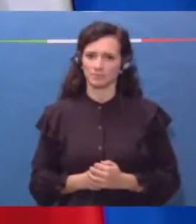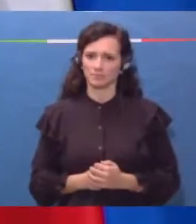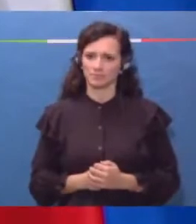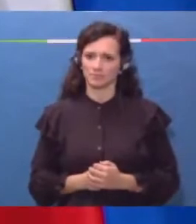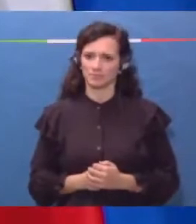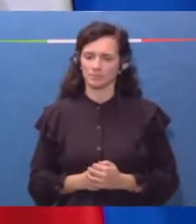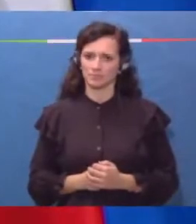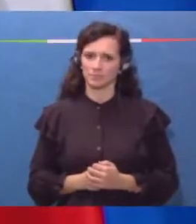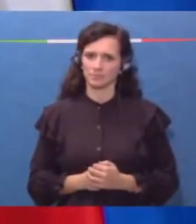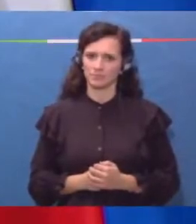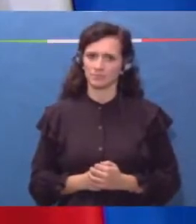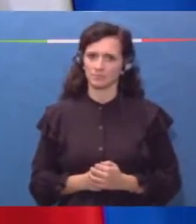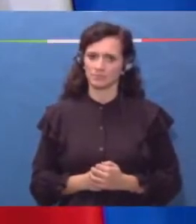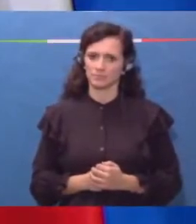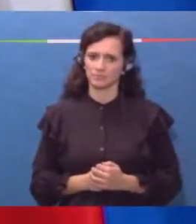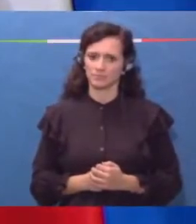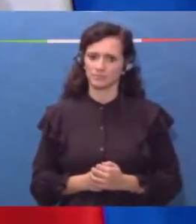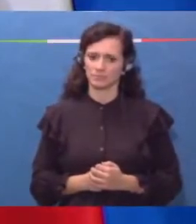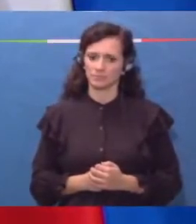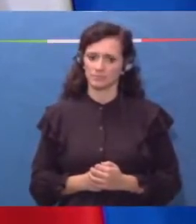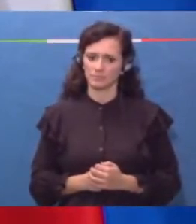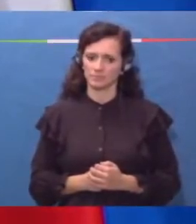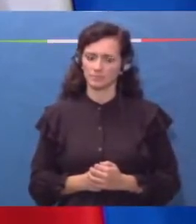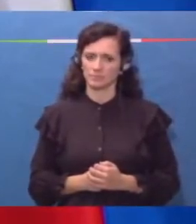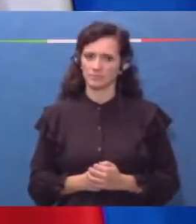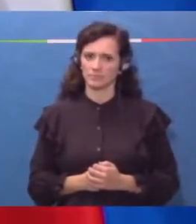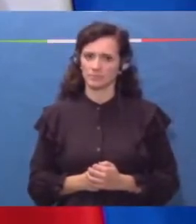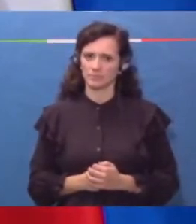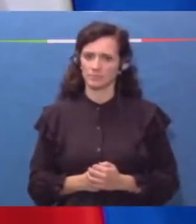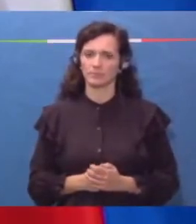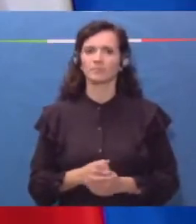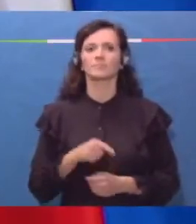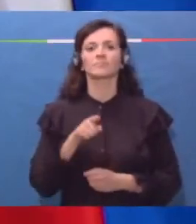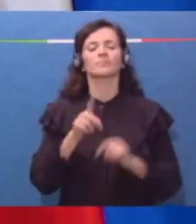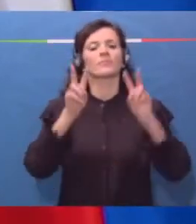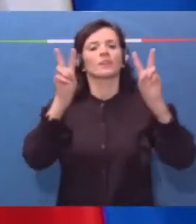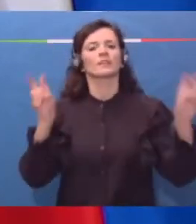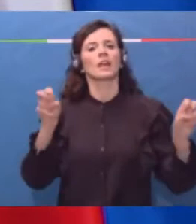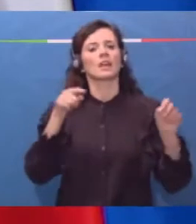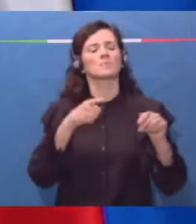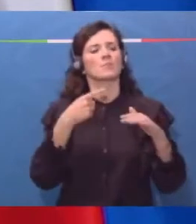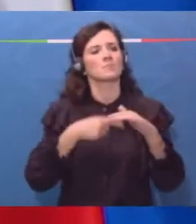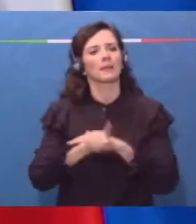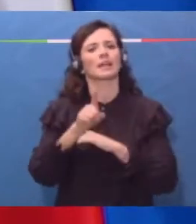Sur la question des migrations. Sul tema delle migrazioni,